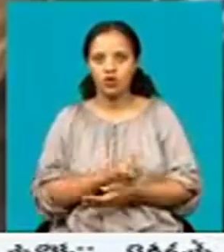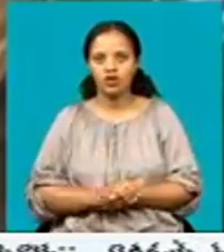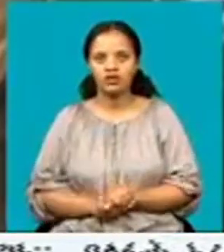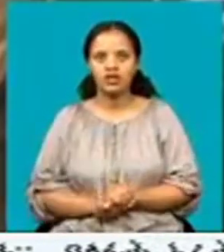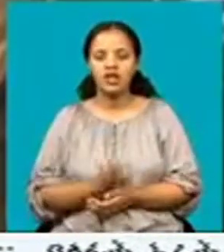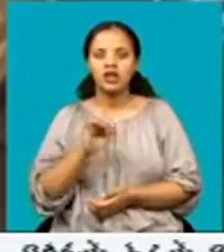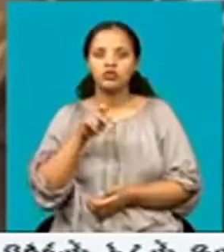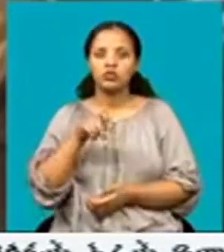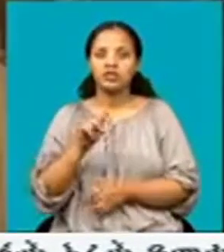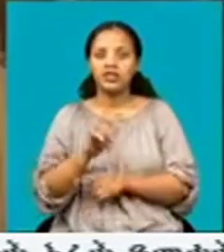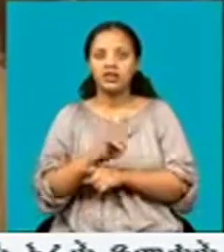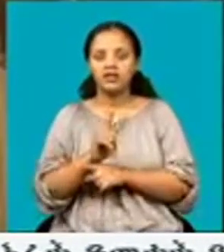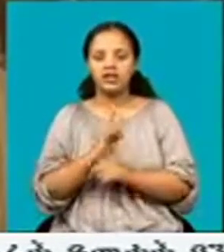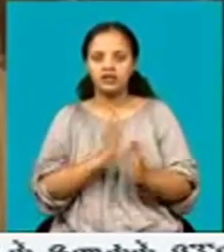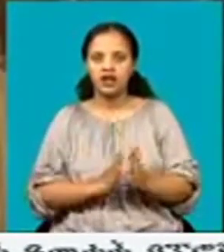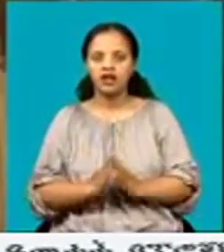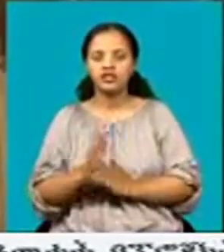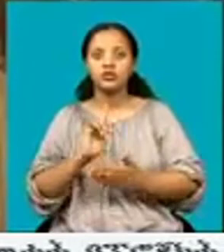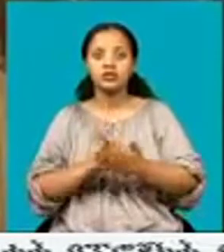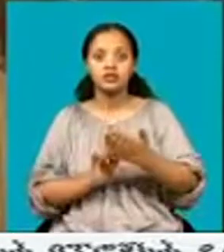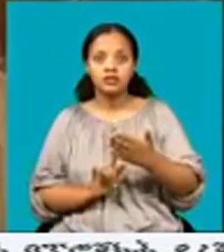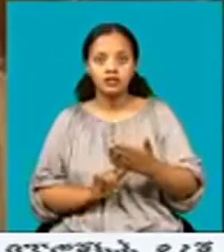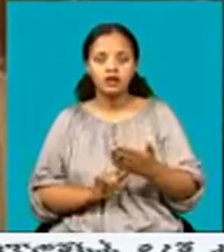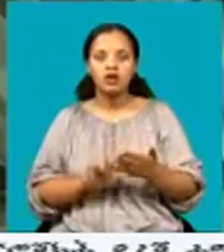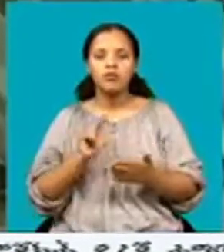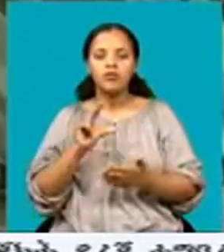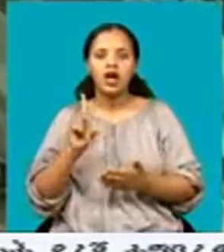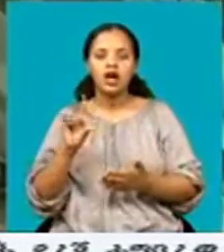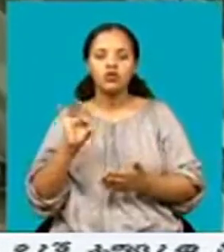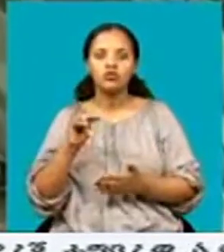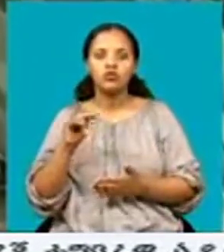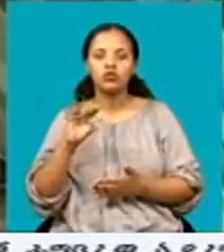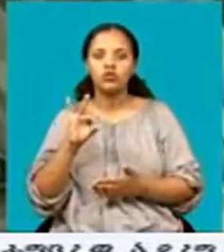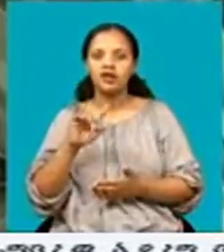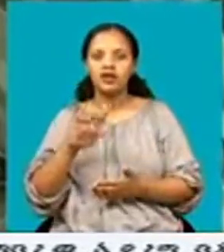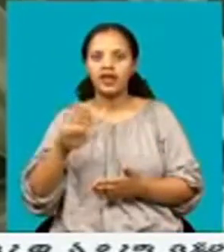ለደቡብ ቴሌቪዥን ለተጠናቀረው ዘገባም በኃይሉ ሙልጌታ ነኝ ከአርባ ምንጭ።